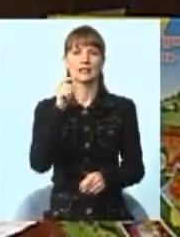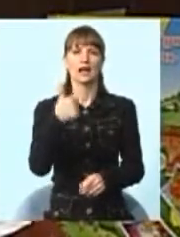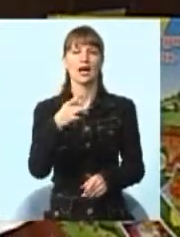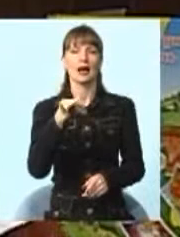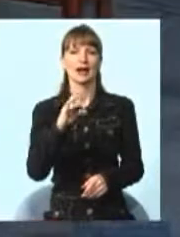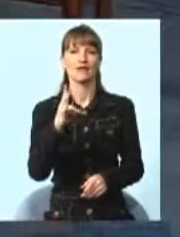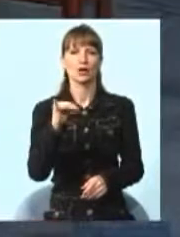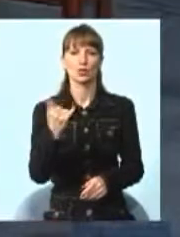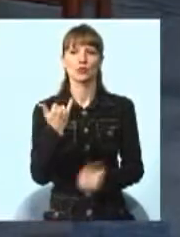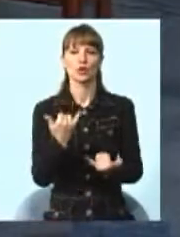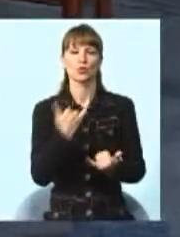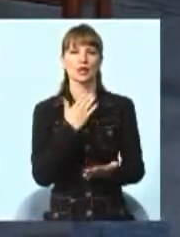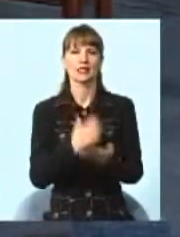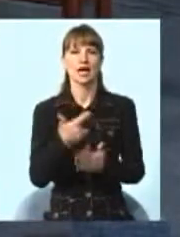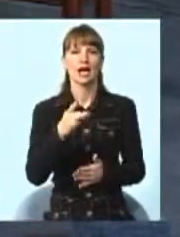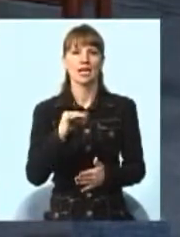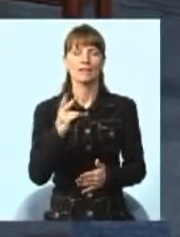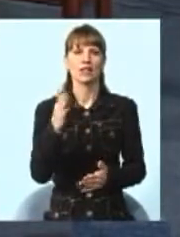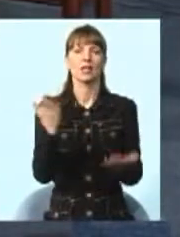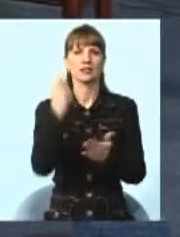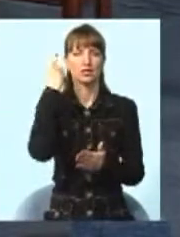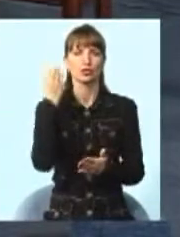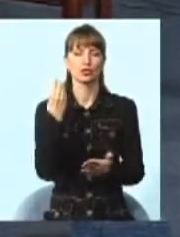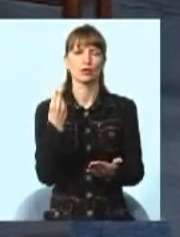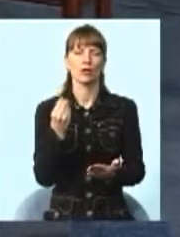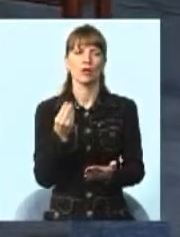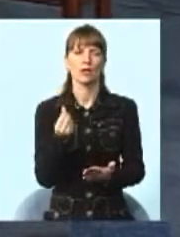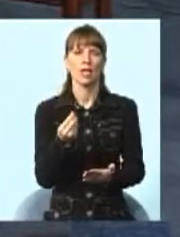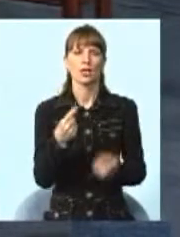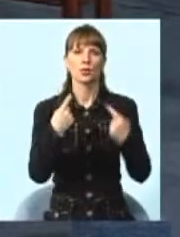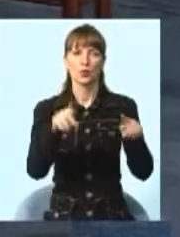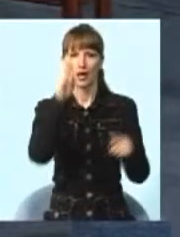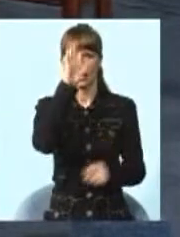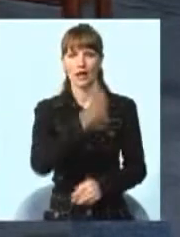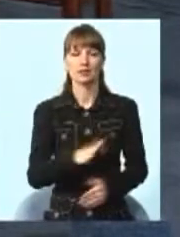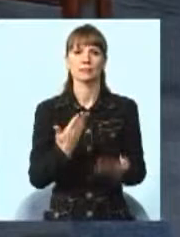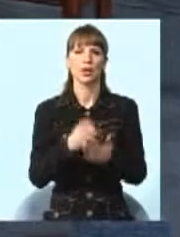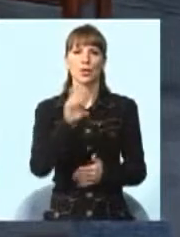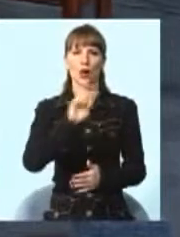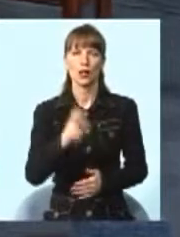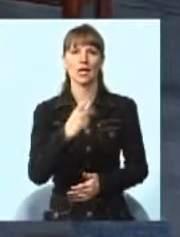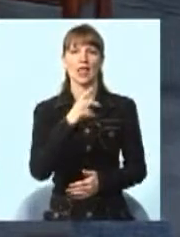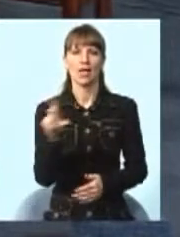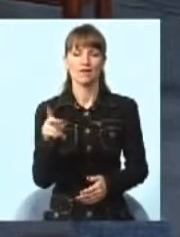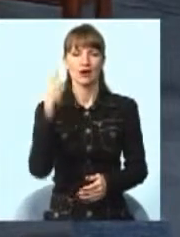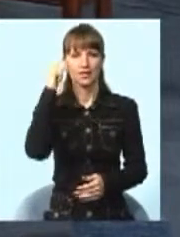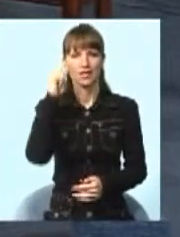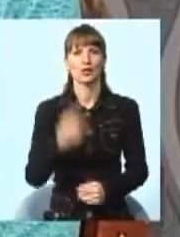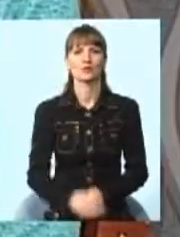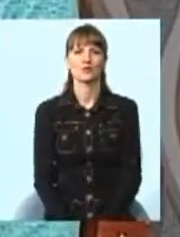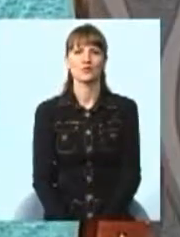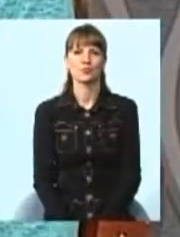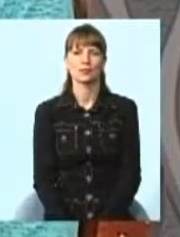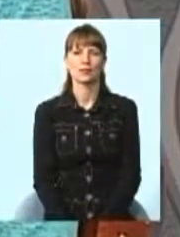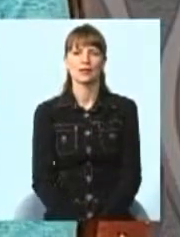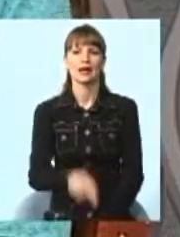є гривня. Так, а які ти ще знаєш валюти в інших країнах? Долари, євро, знаю. І